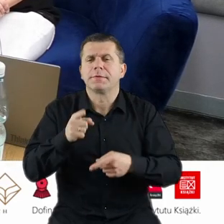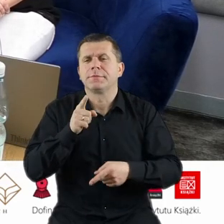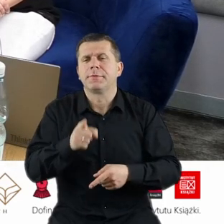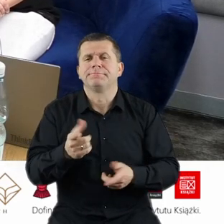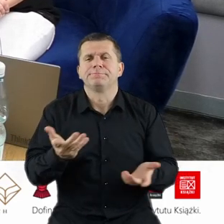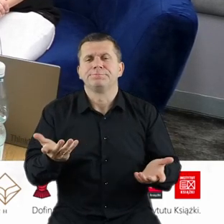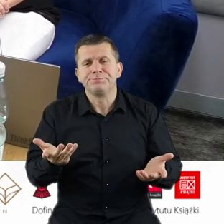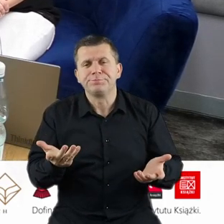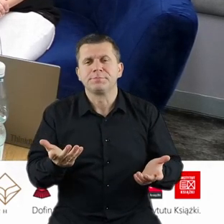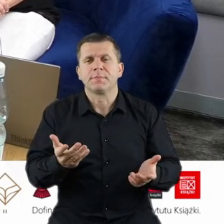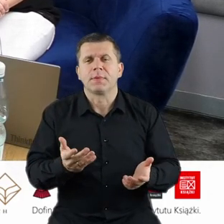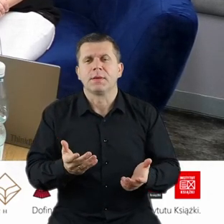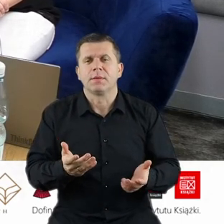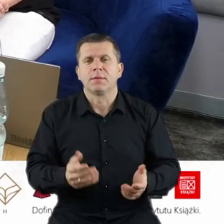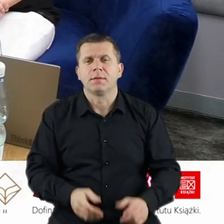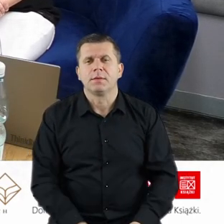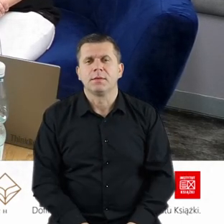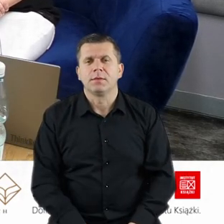no,